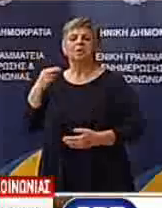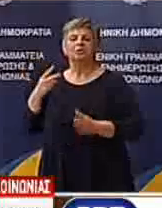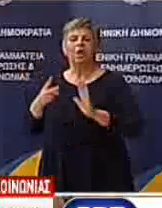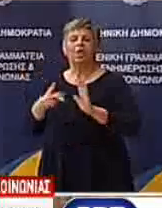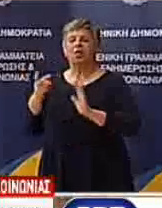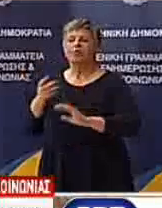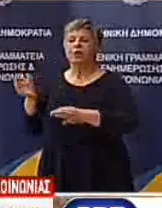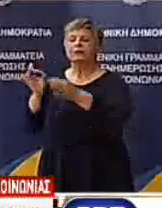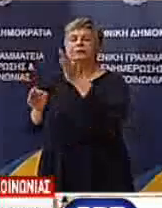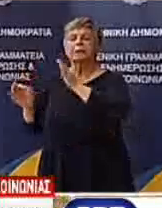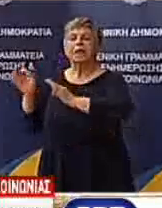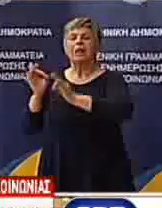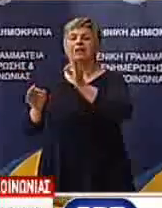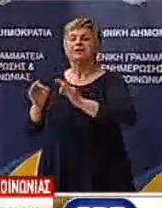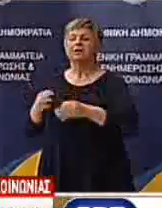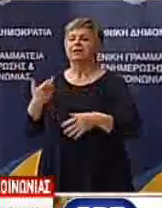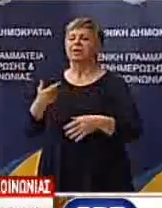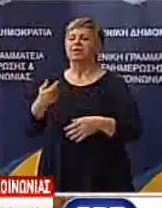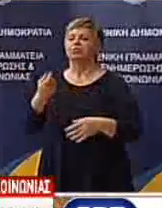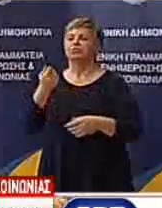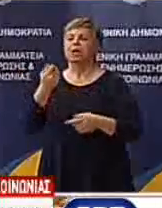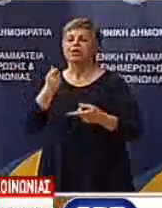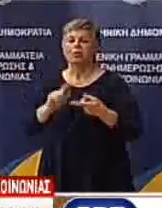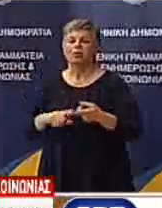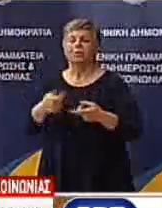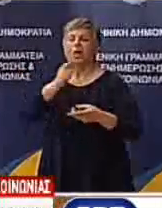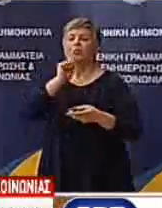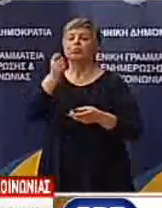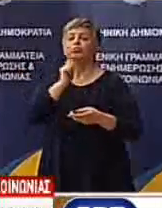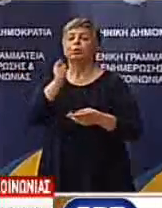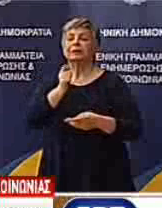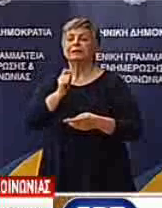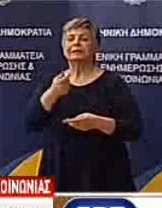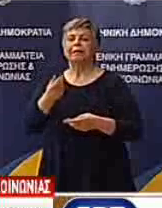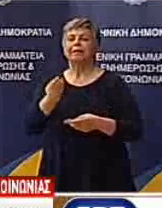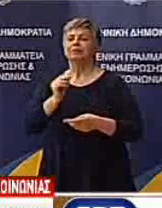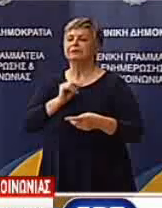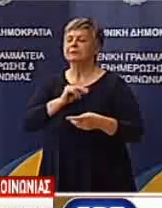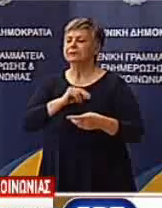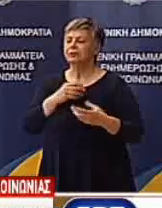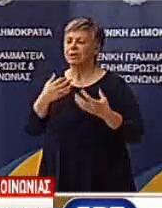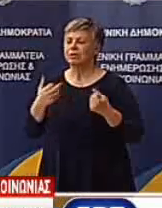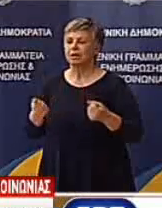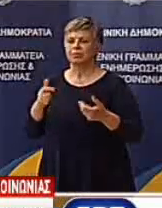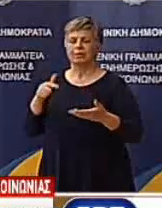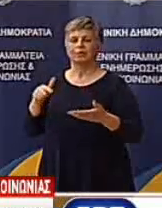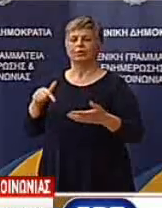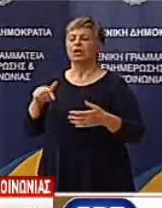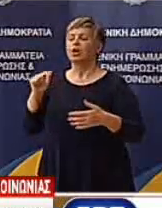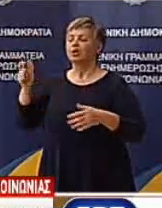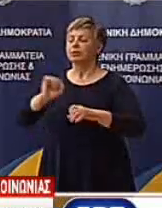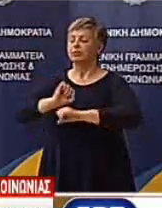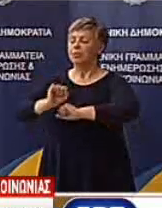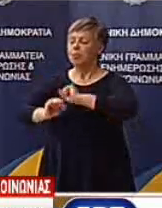οικονομικά συμφέροντα, που με αιχμή ίσως τις αγροτικές κινητοποιήσεις, την εκμετάλλευσή τους κτλ., βάλουν και πλήττουν